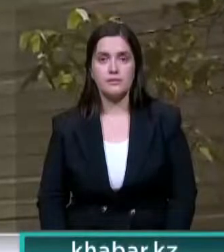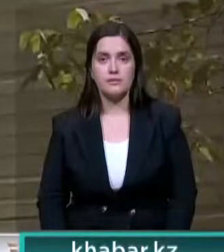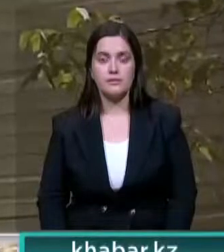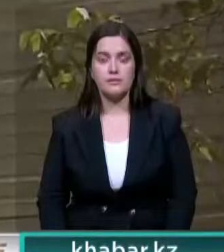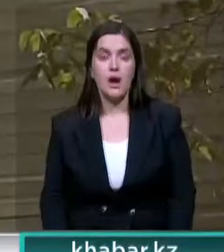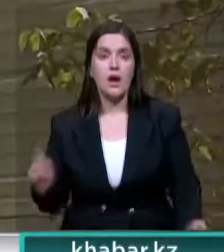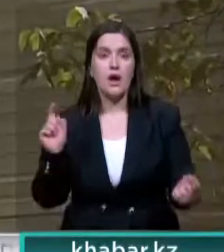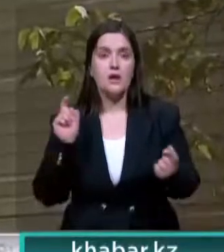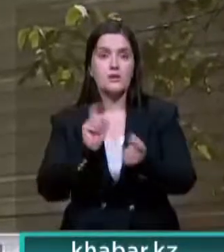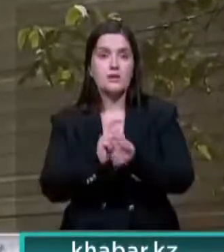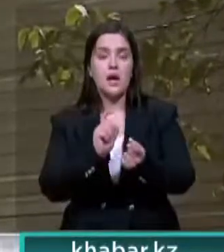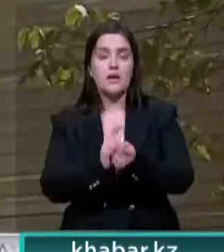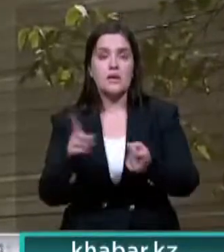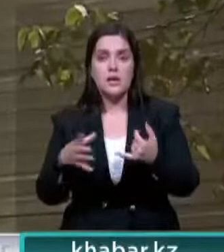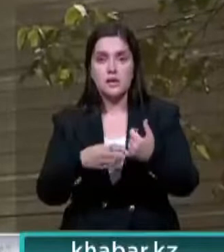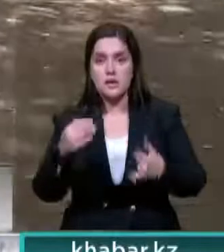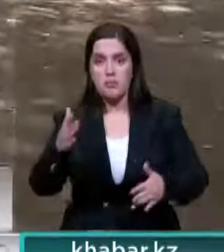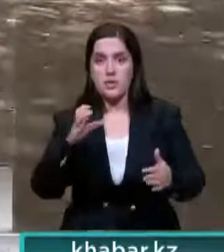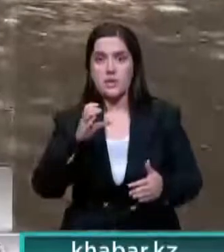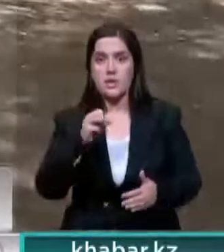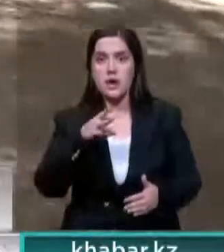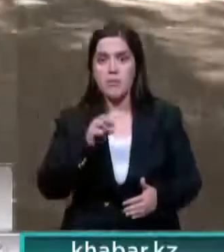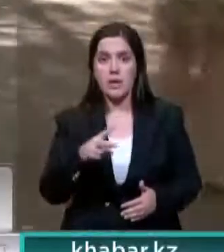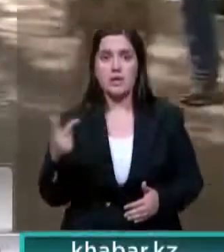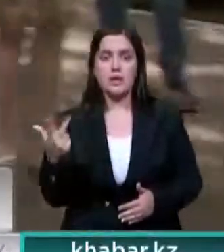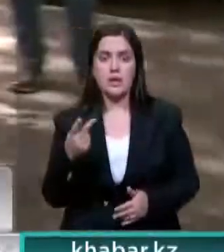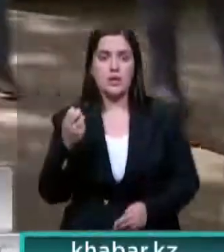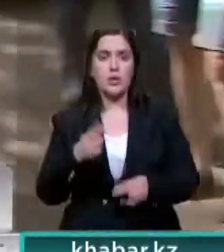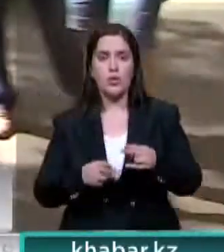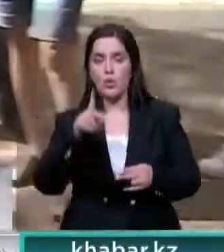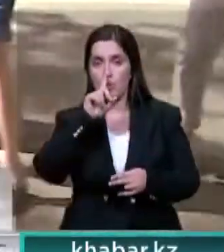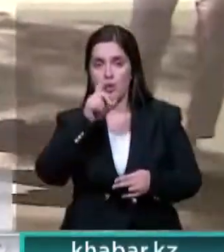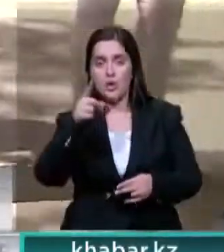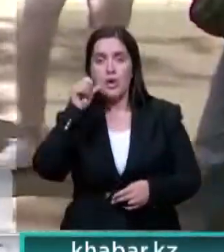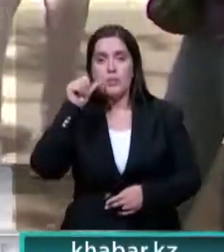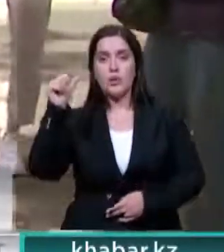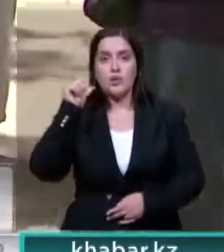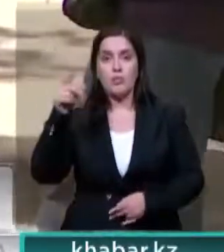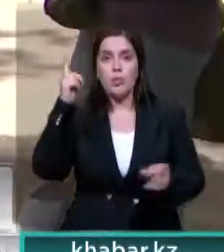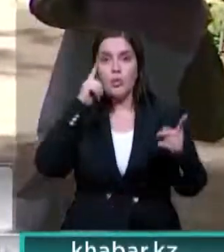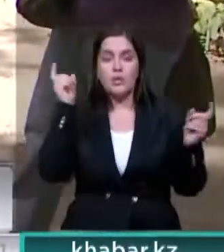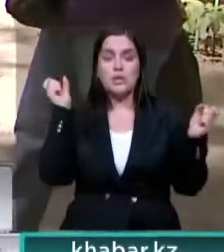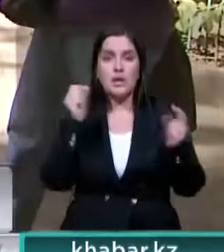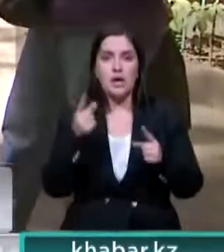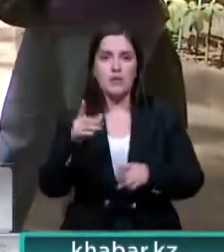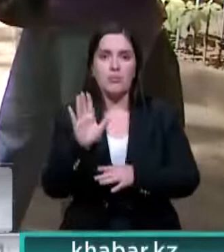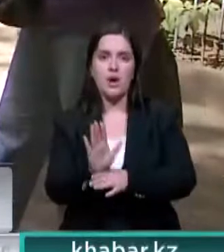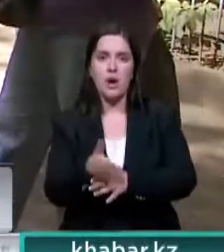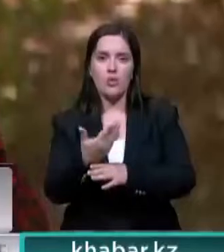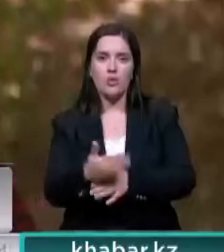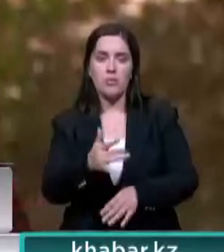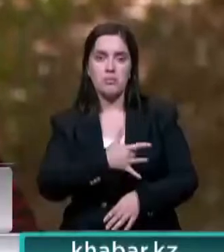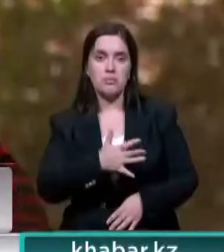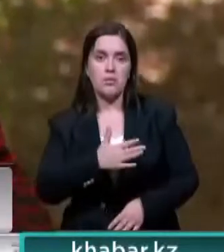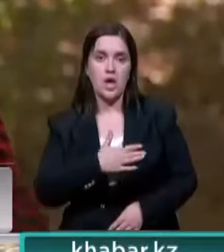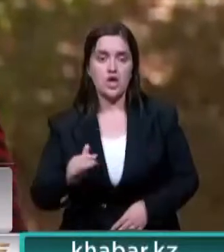Скандал вокруг этого участка в микрорайоне Самал-3 не утихает вот уже год. В прошлом году местные жители узнали, что их прогулочная зона принадлежит